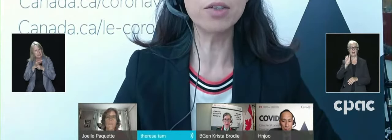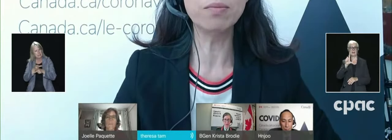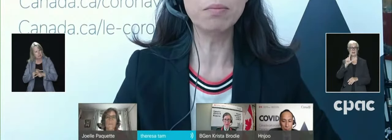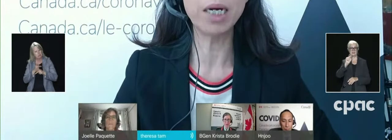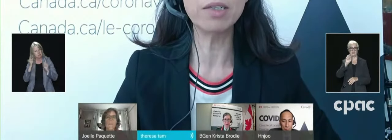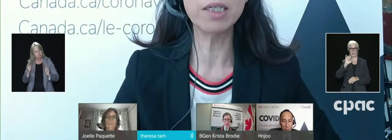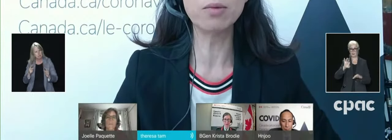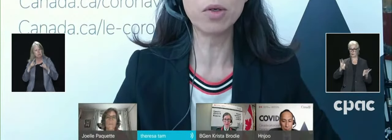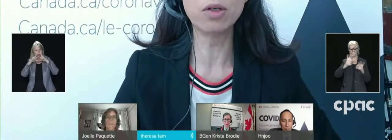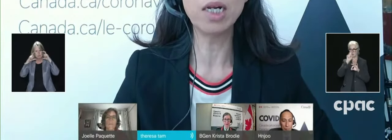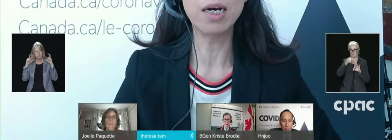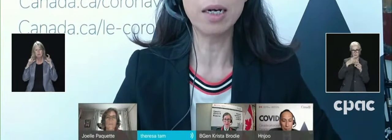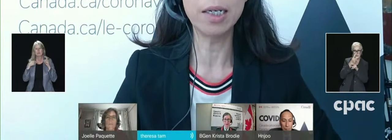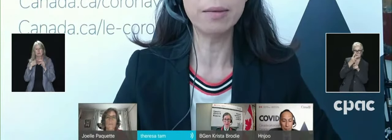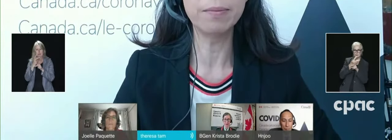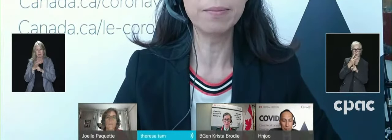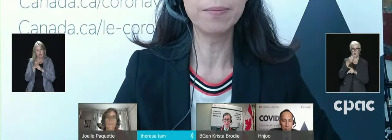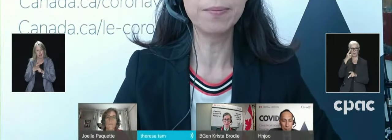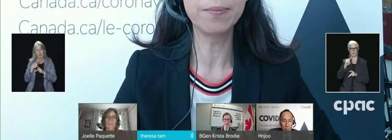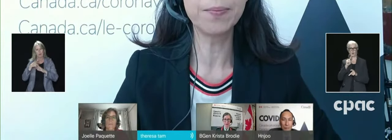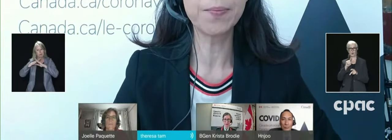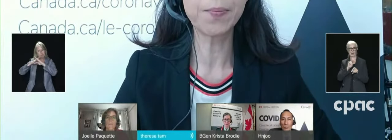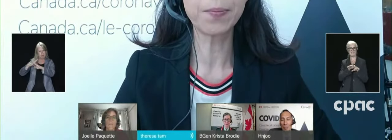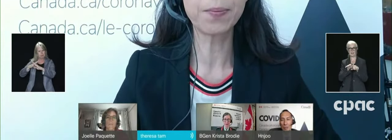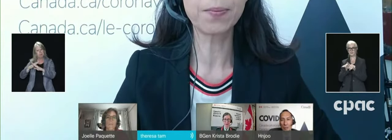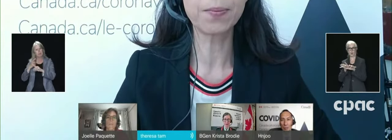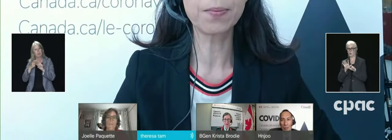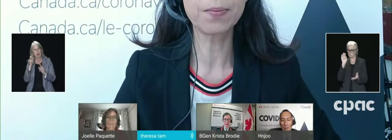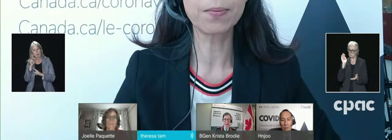the vaccination barrier wall high.